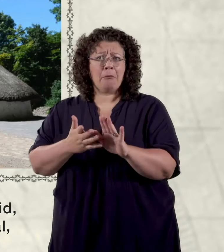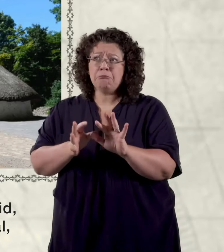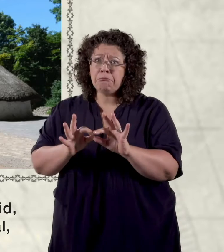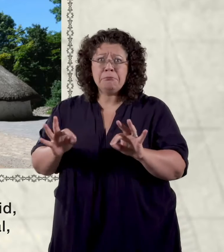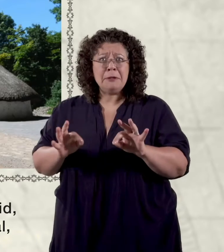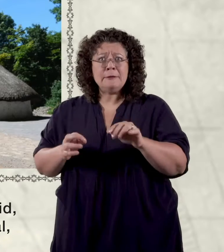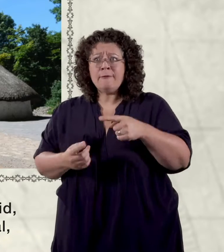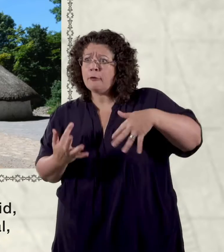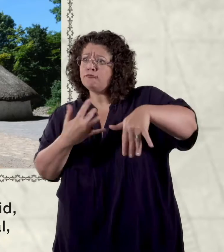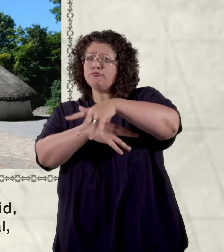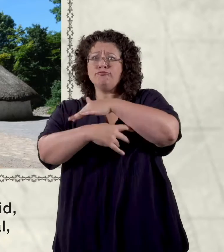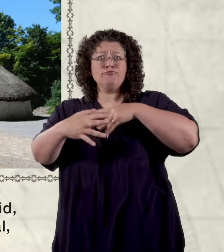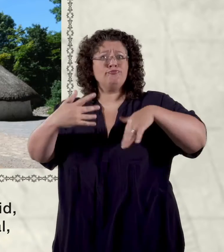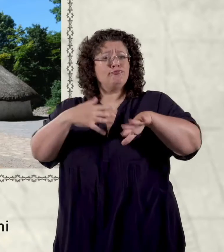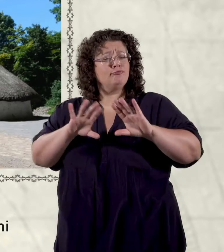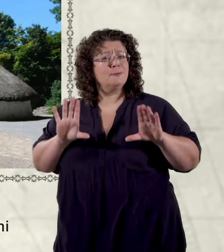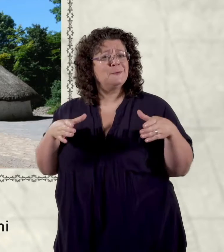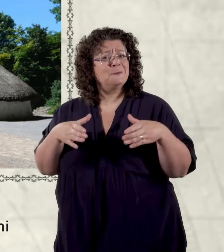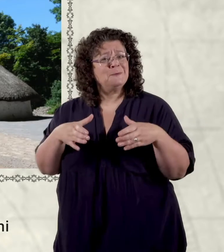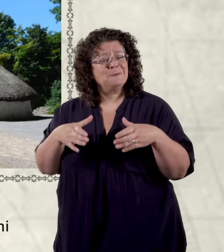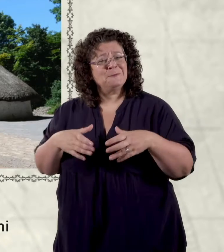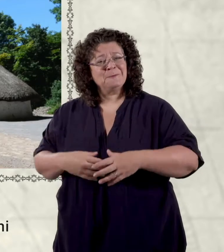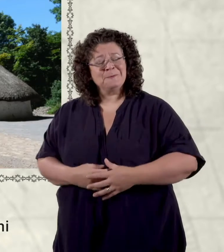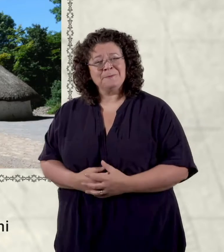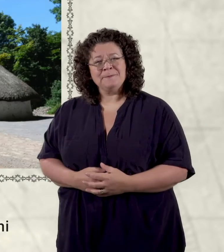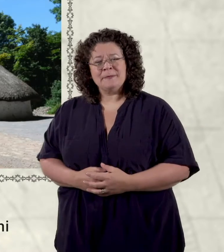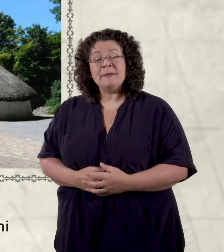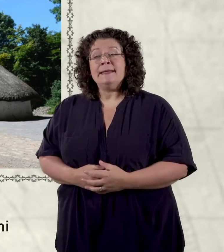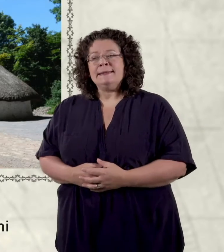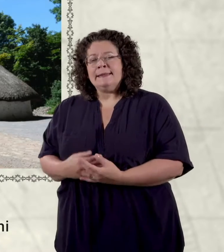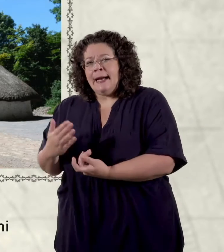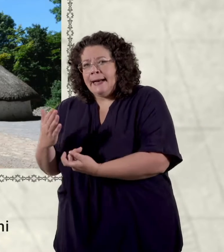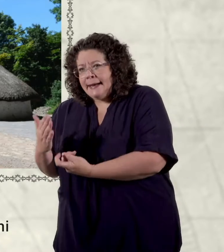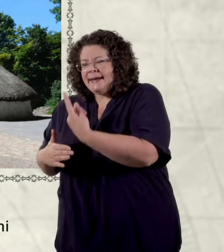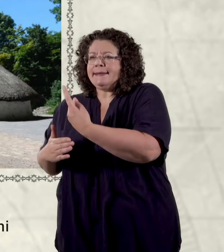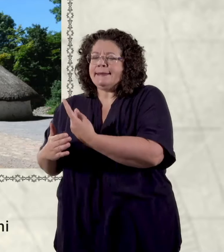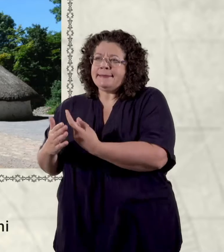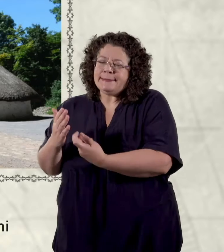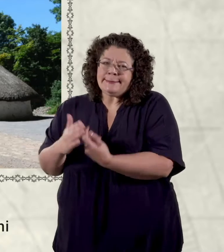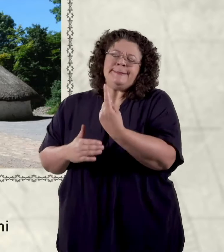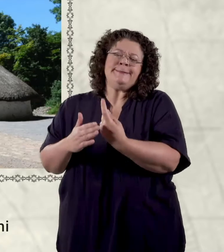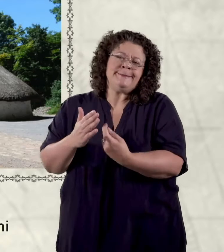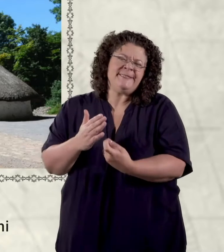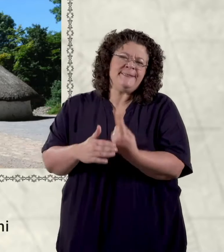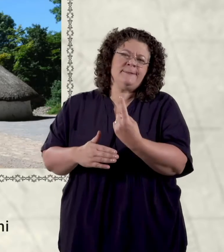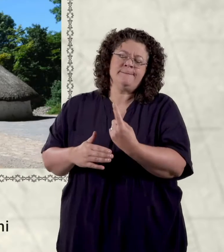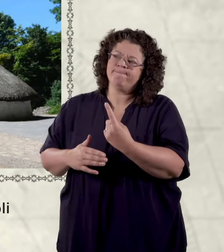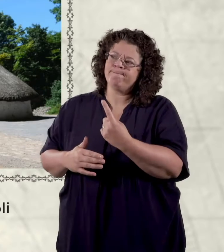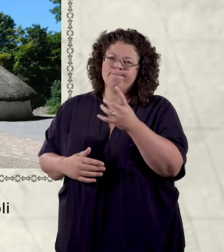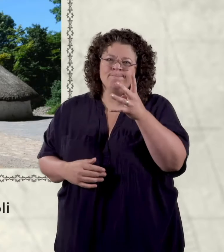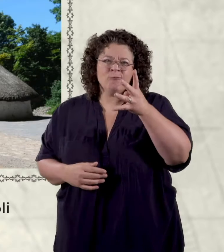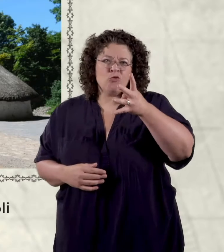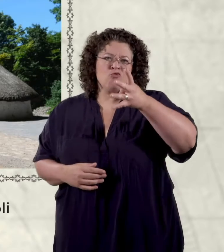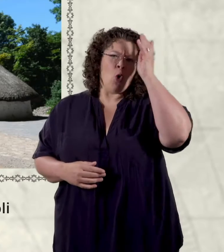Rhufeiniaid oedd yn dod o Rufain yn yr Eidal, yn dod heibion i'r Celtiaid. A wel, oedd y Rhufeiniaid yn ein hatgoffa ni mai